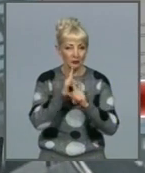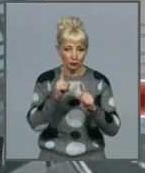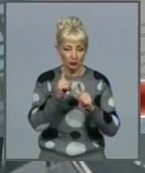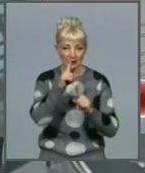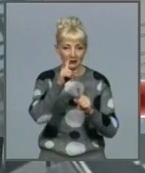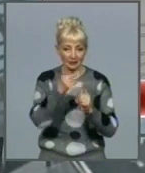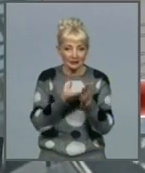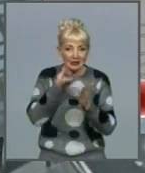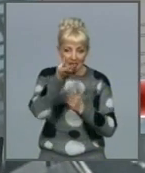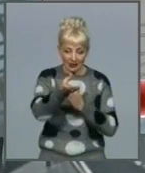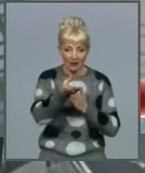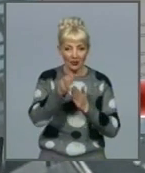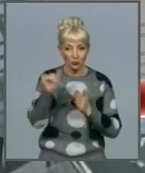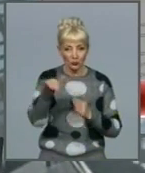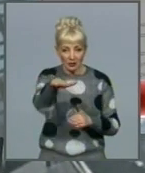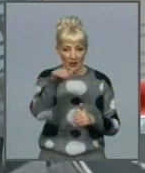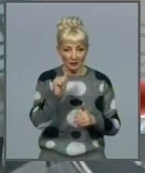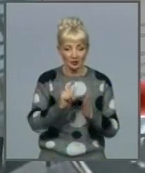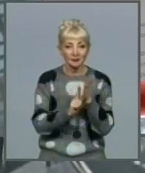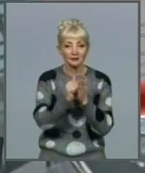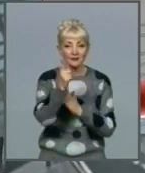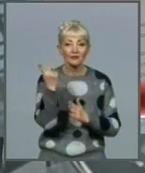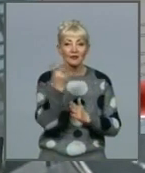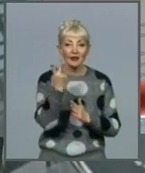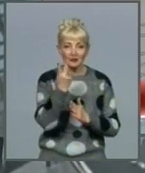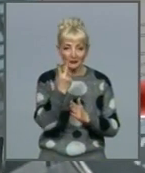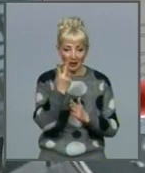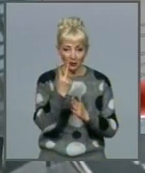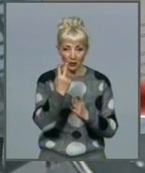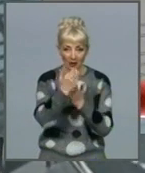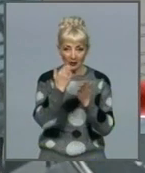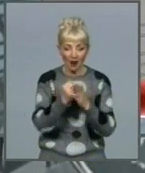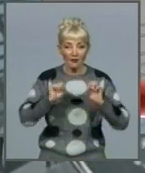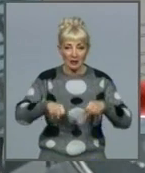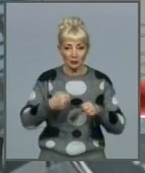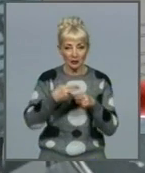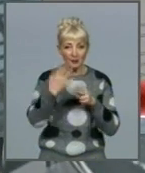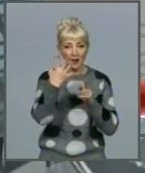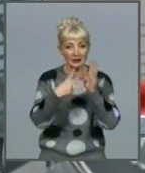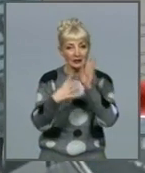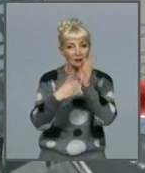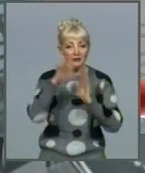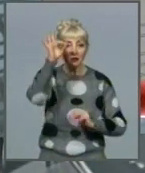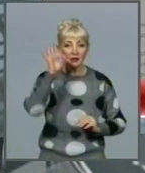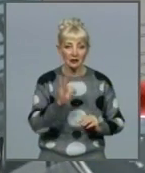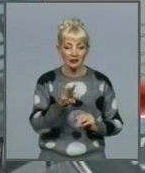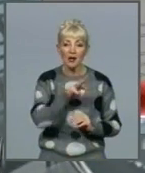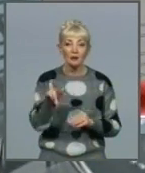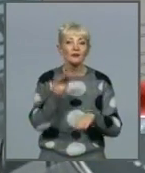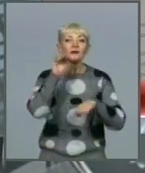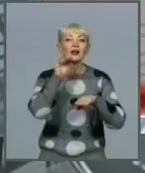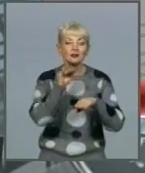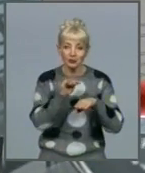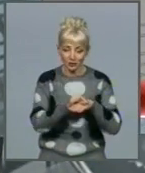За допомогою запуску другого компоненту програми «Доступні кредити 5-7-9%» ми фактично розблокуємо інструмент